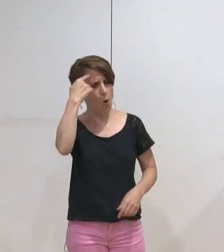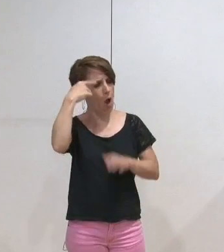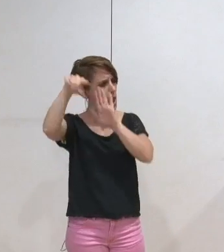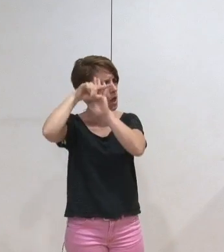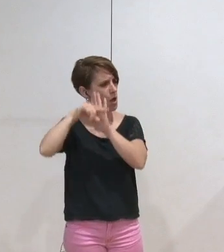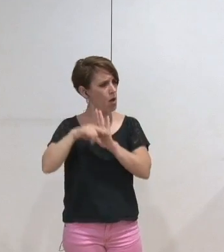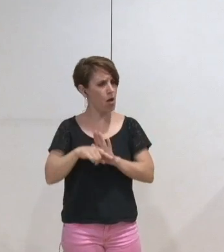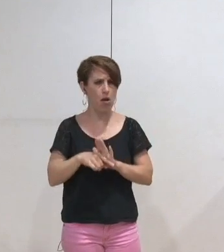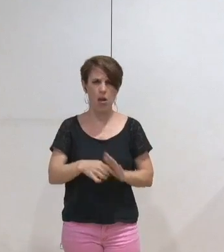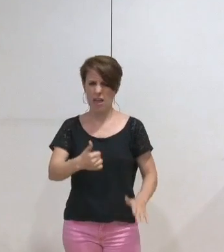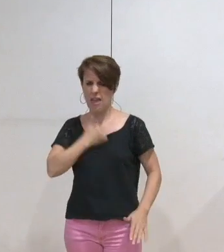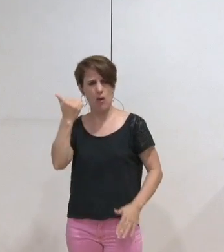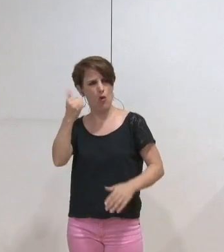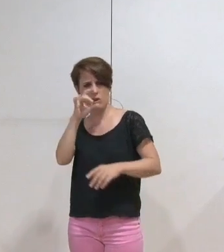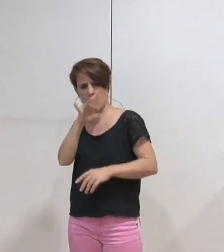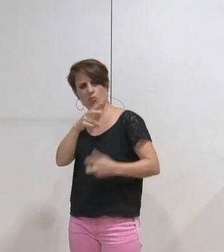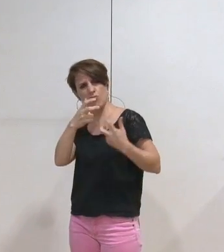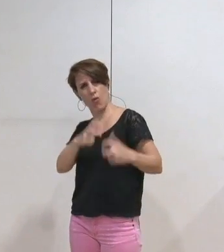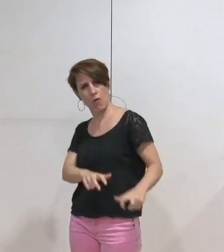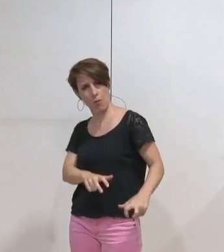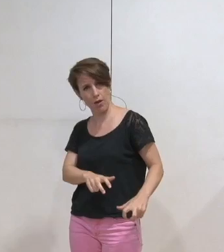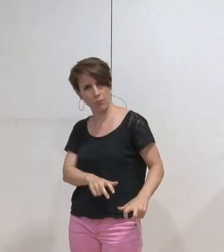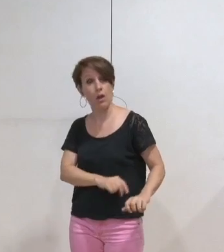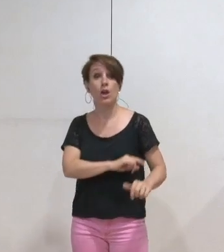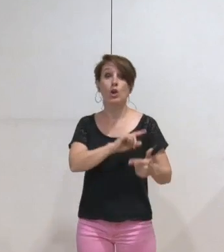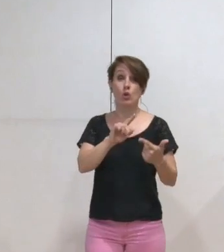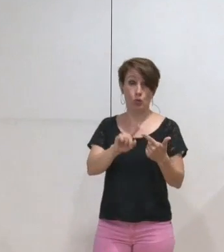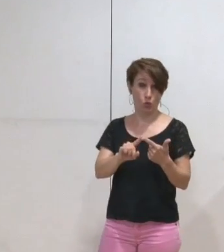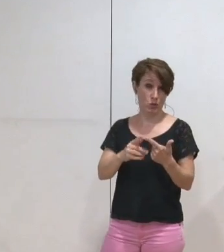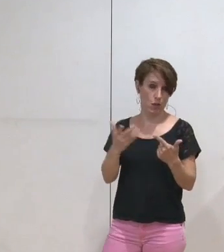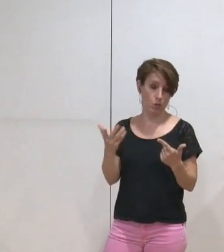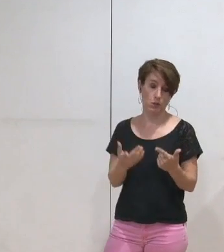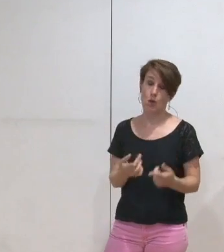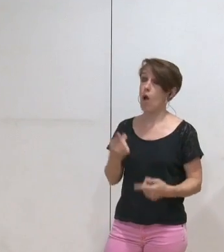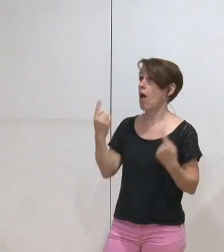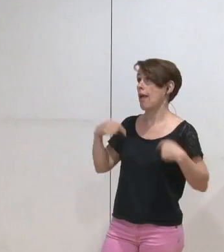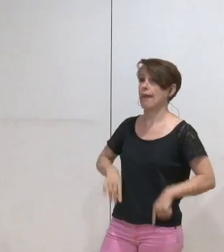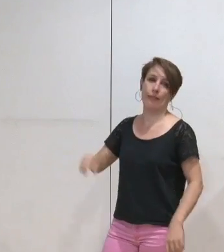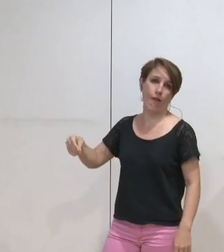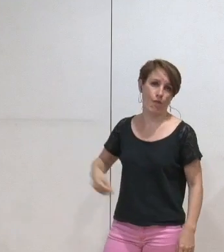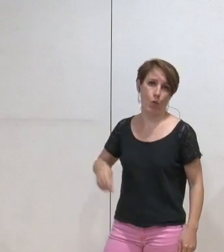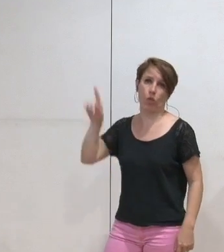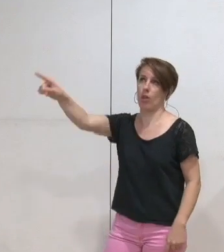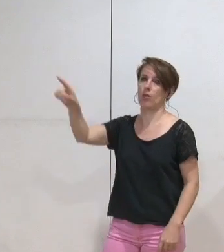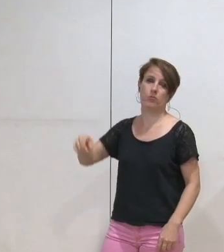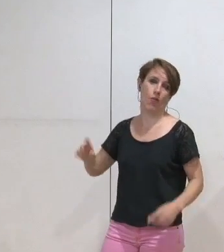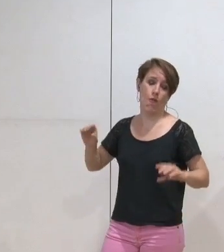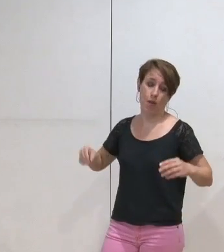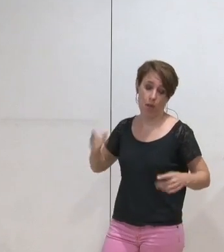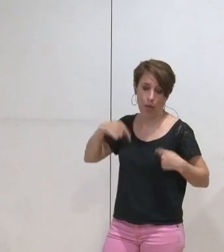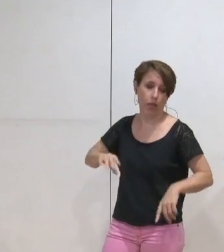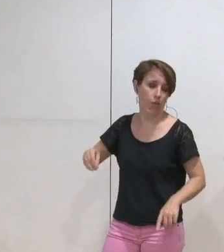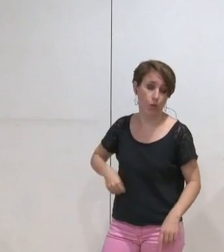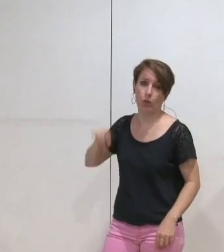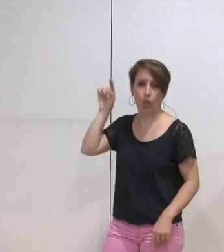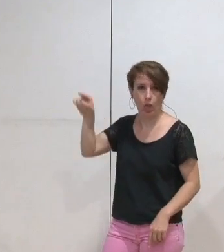égoïsmes et de l'autre c'est de mettre en accusation l'état de vous défausser en quelque sorte en mettant accusation l'État et le département pour non respect